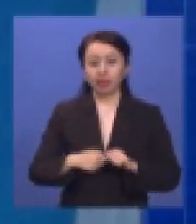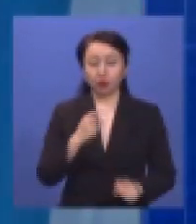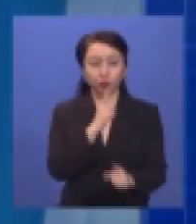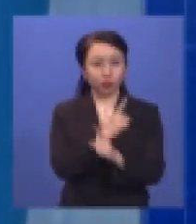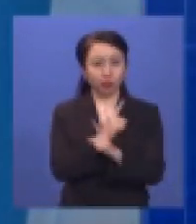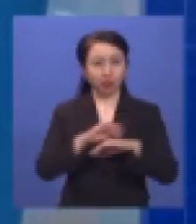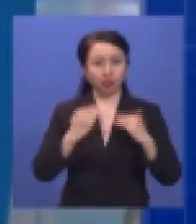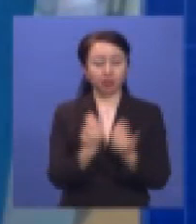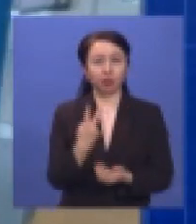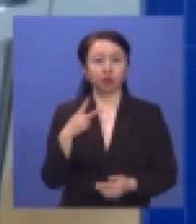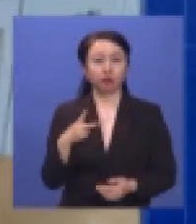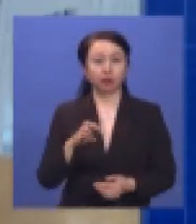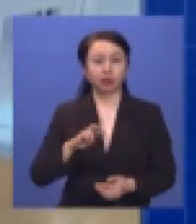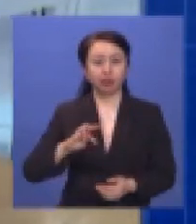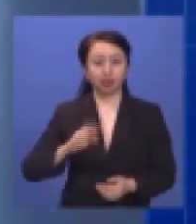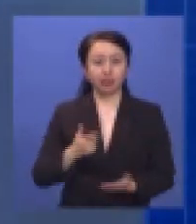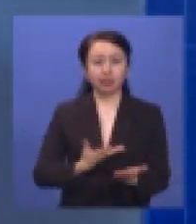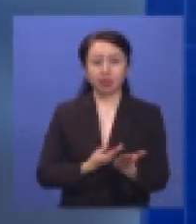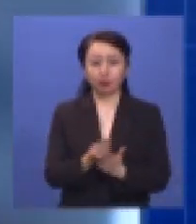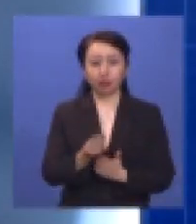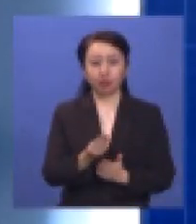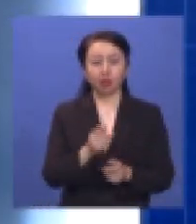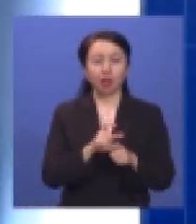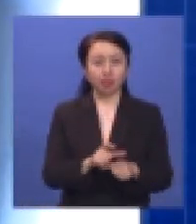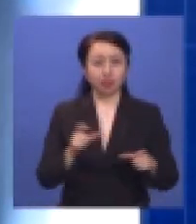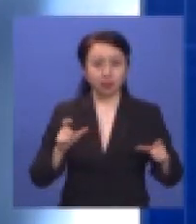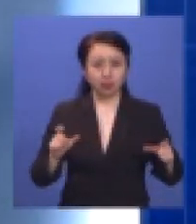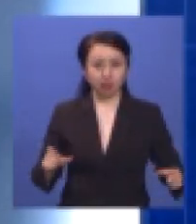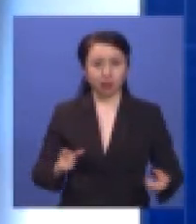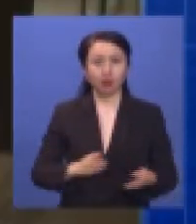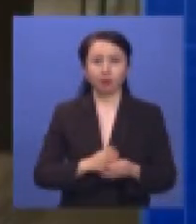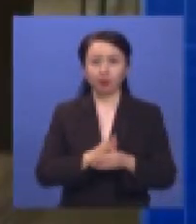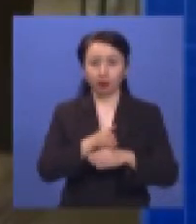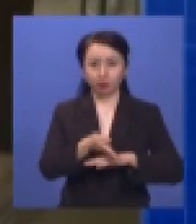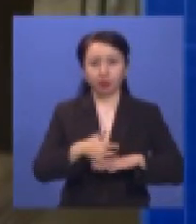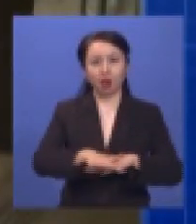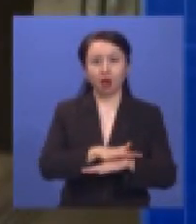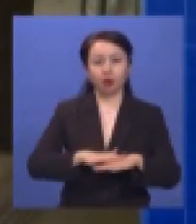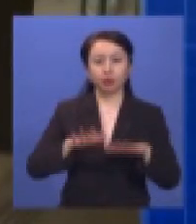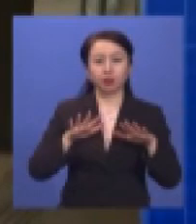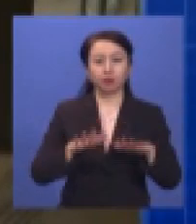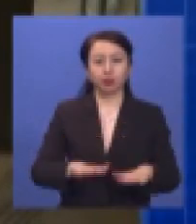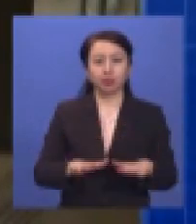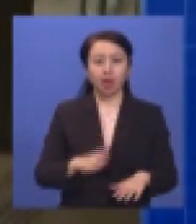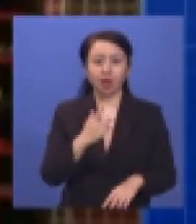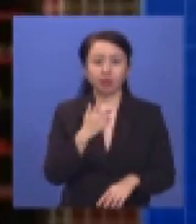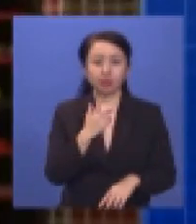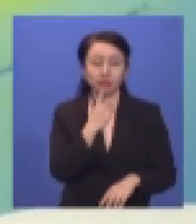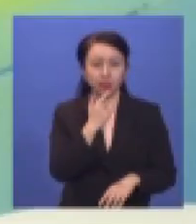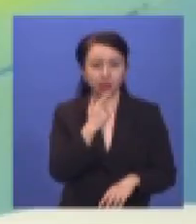карантина. Более 2,5 миллионов тенге заплатили североказахстанцы за посещение общественных мест с красным и желтым